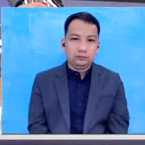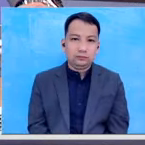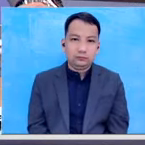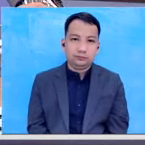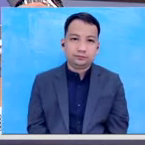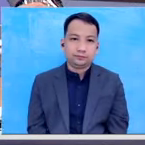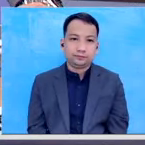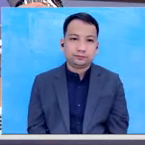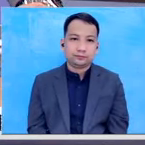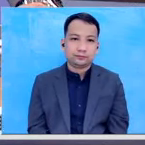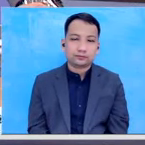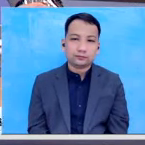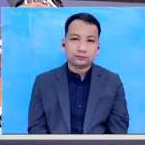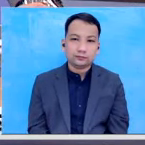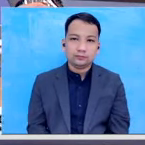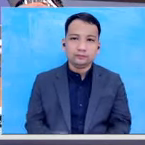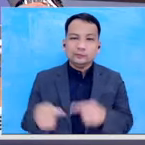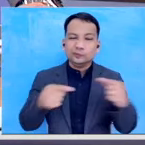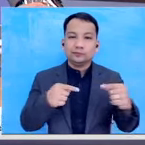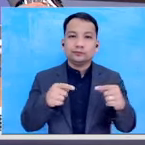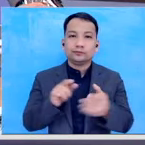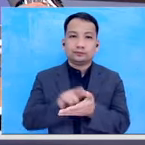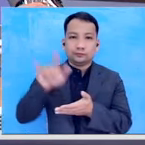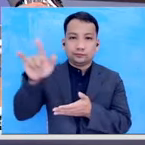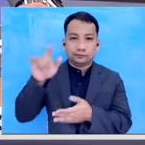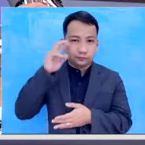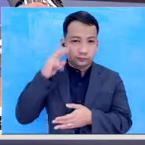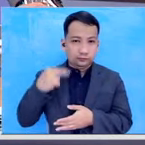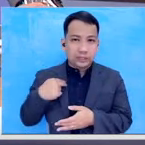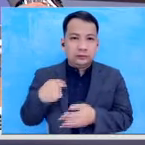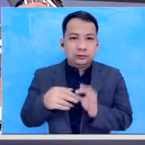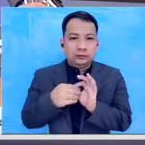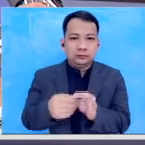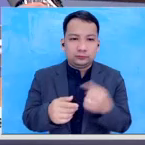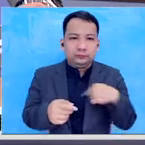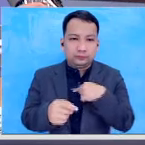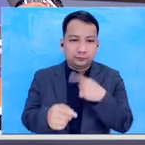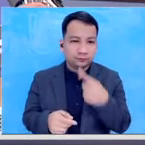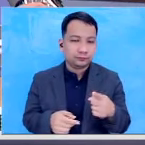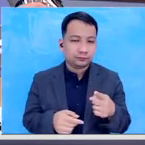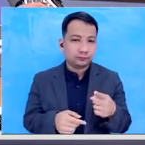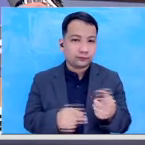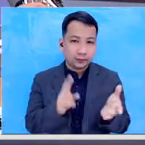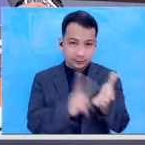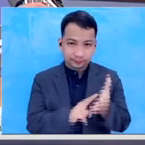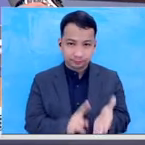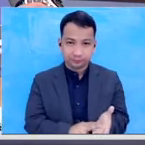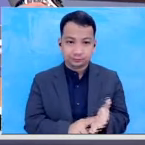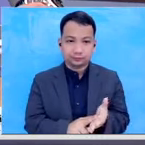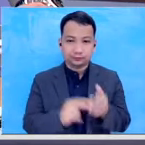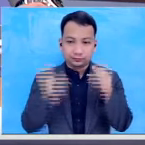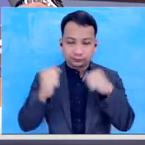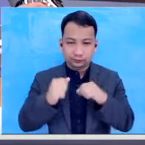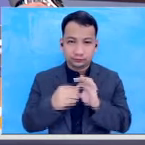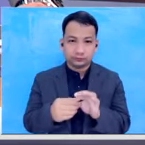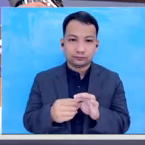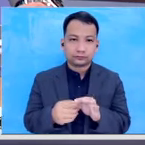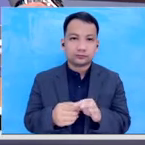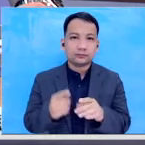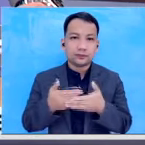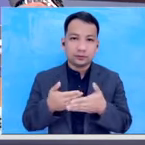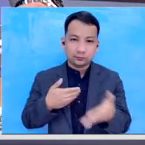Sa gitna ng iringan, lumipad pa Vietnam si Pangulong Bongbong Marcos Jr. para pirmahan ng ilang kasunduan. Pero bago